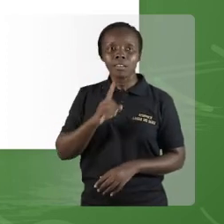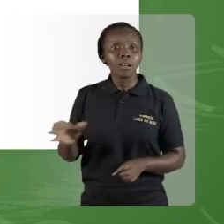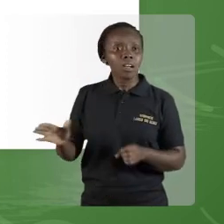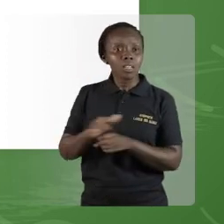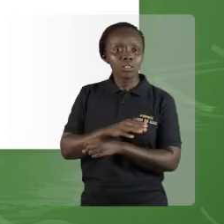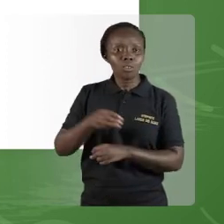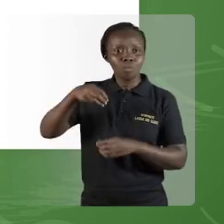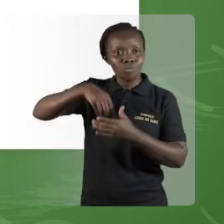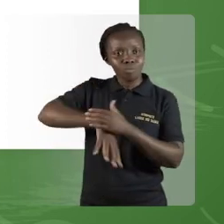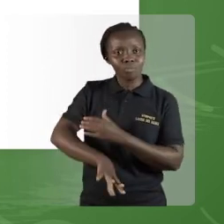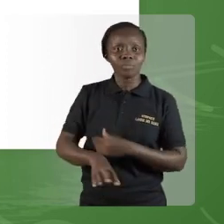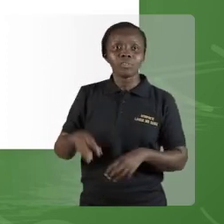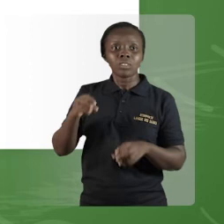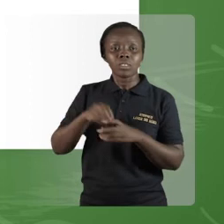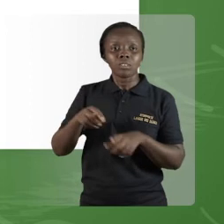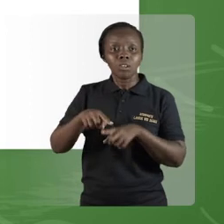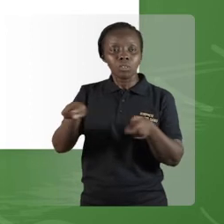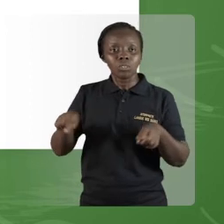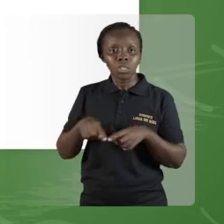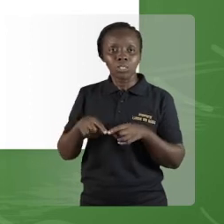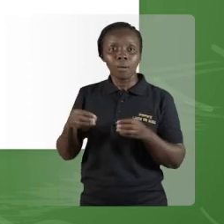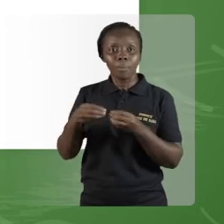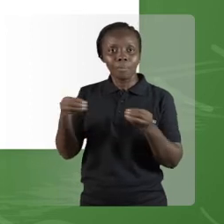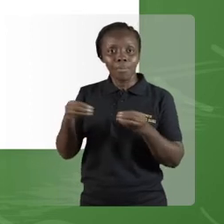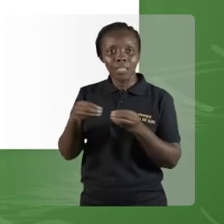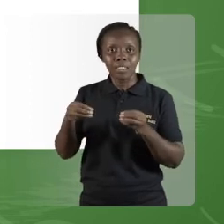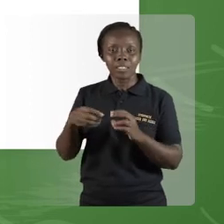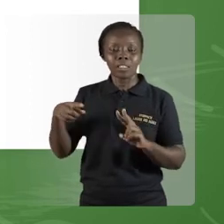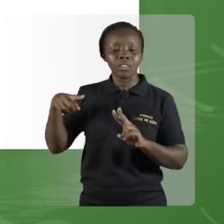est entièrement plongée dans le champ B.